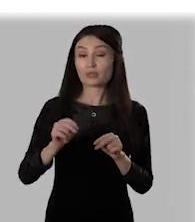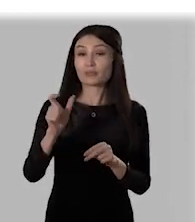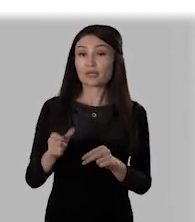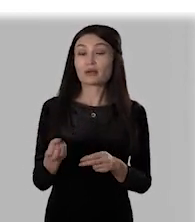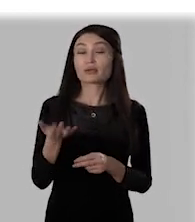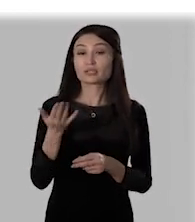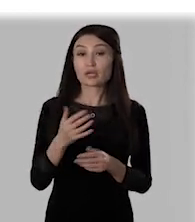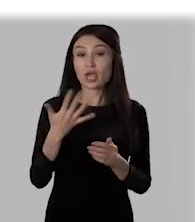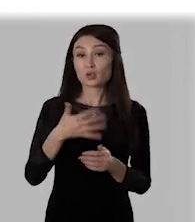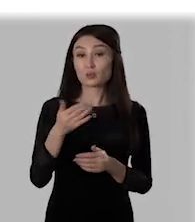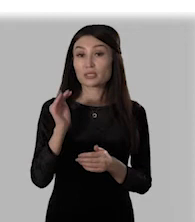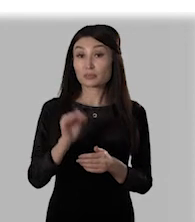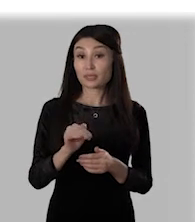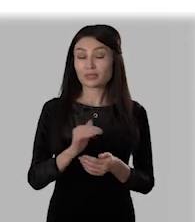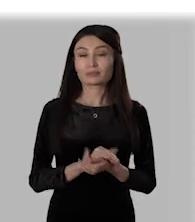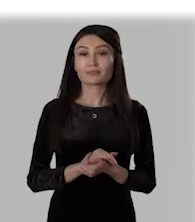55 000.